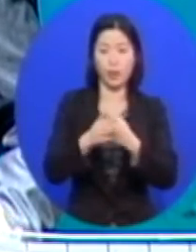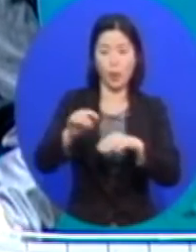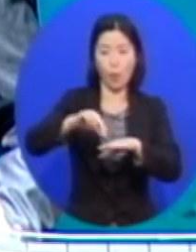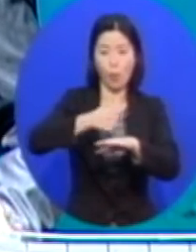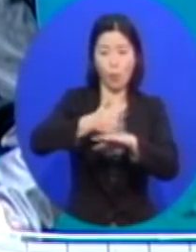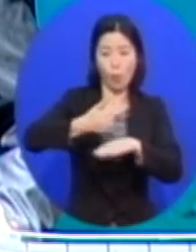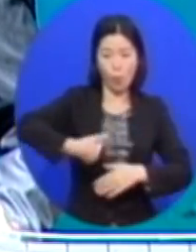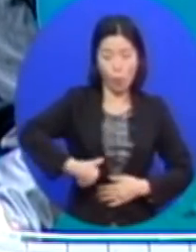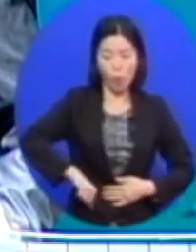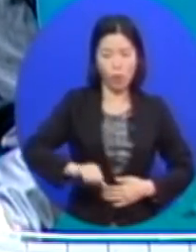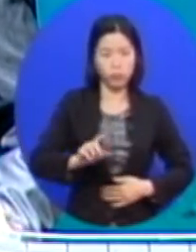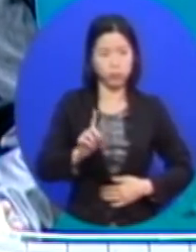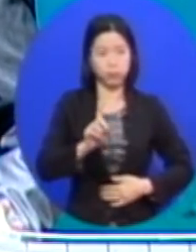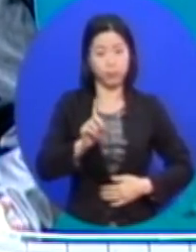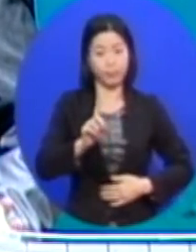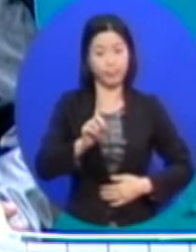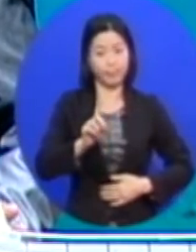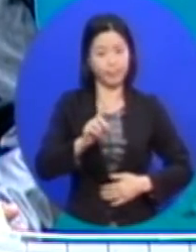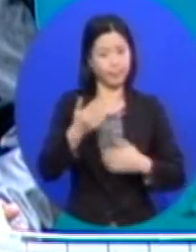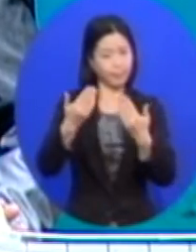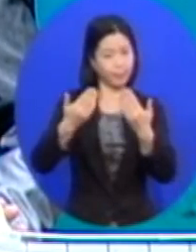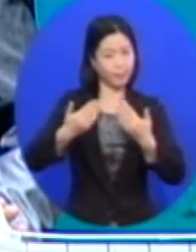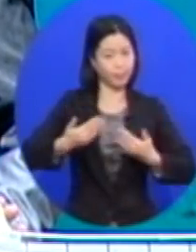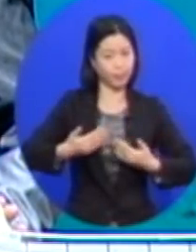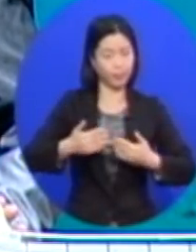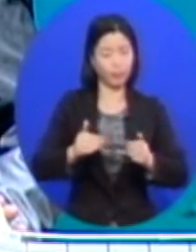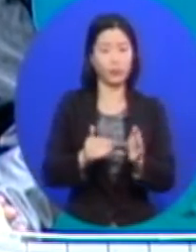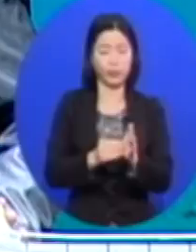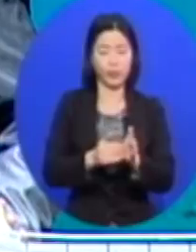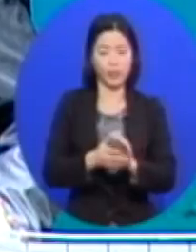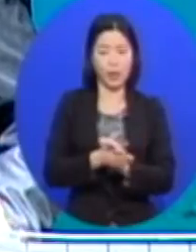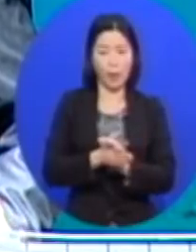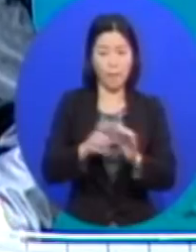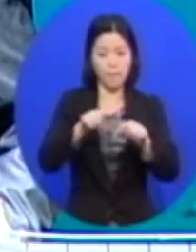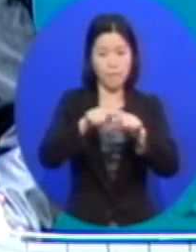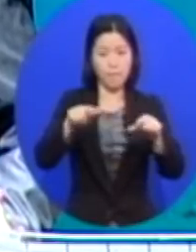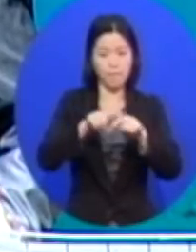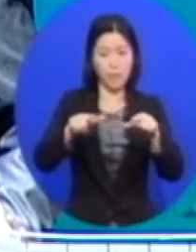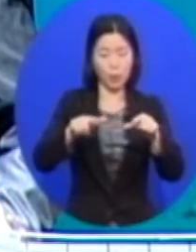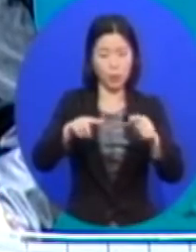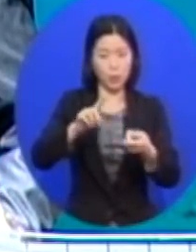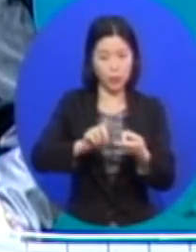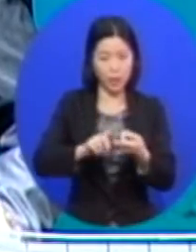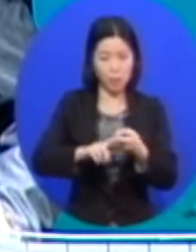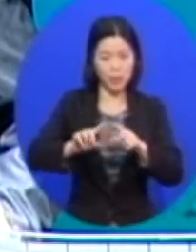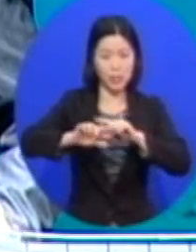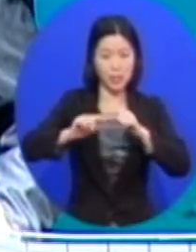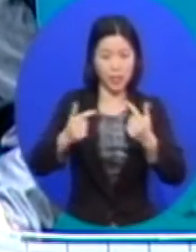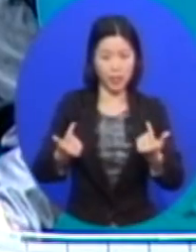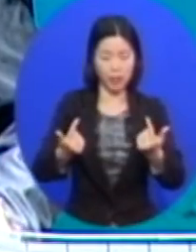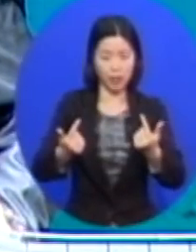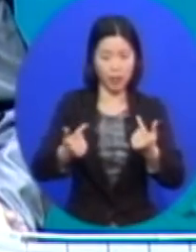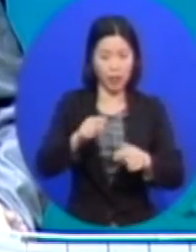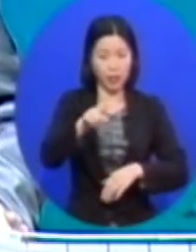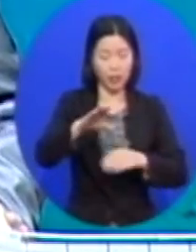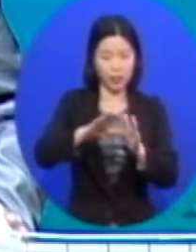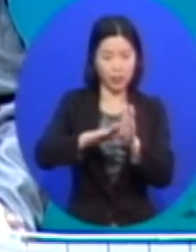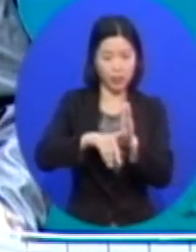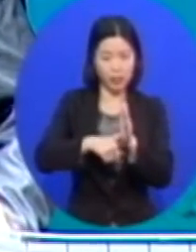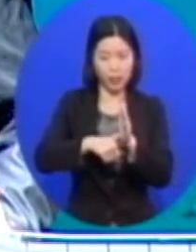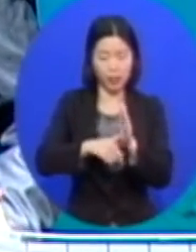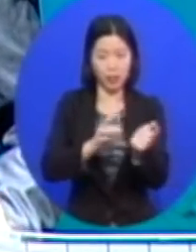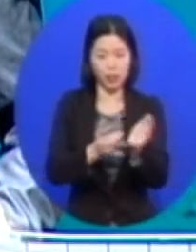좀 의외로 받으셨어요 아 평소답지 않고 또 당시의 예수 믿는 사람이 아주